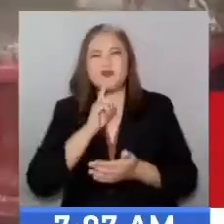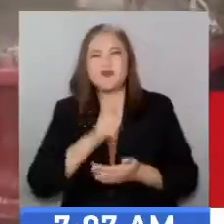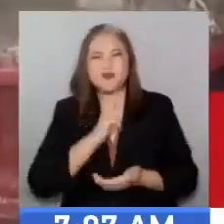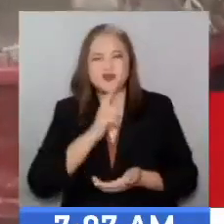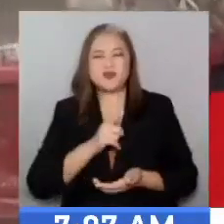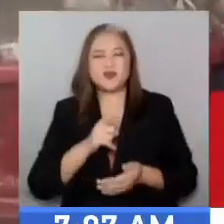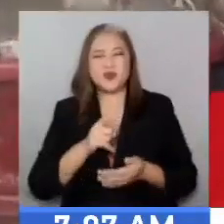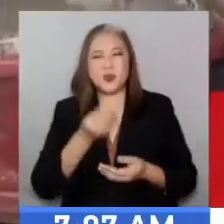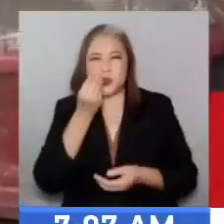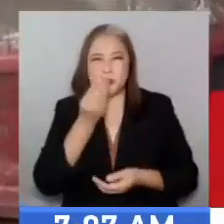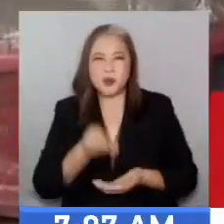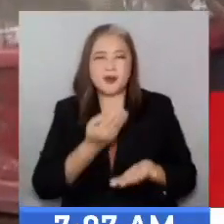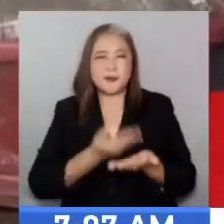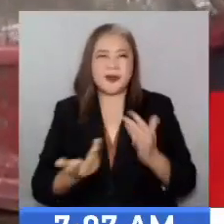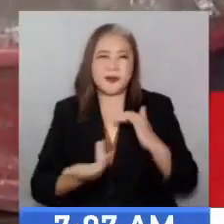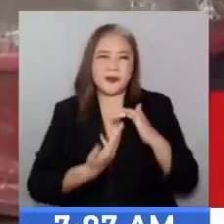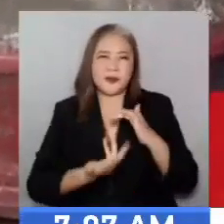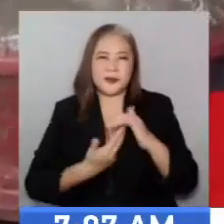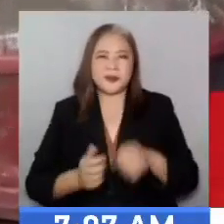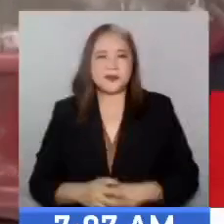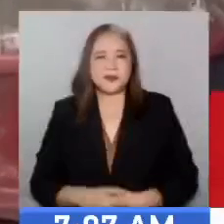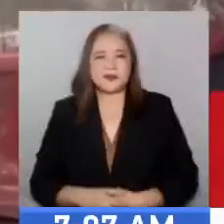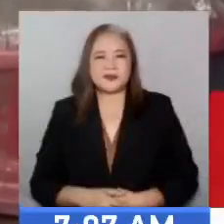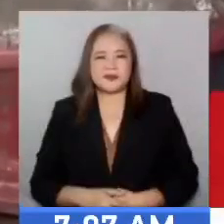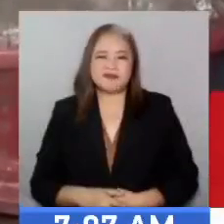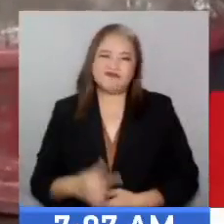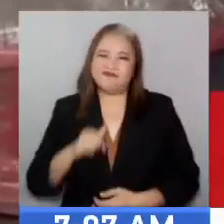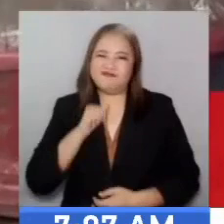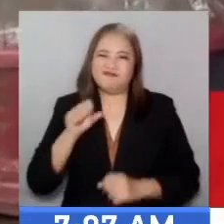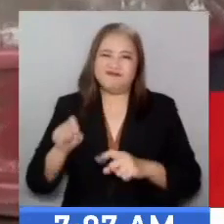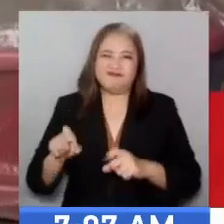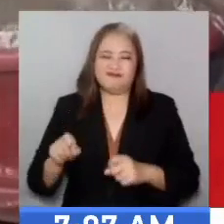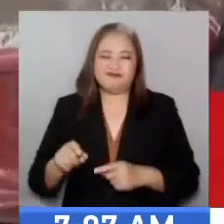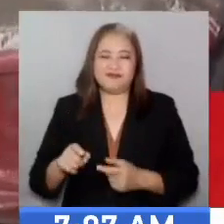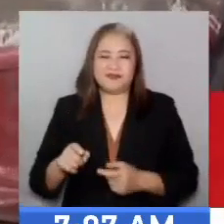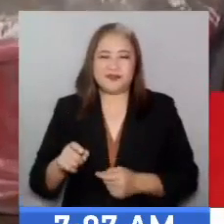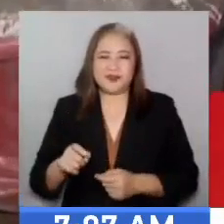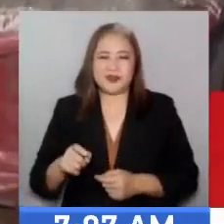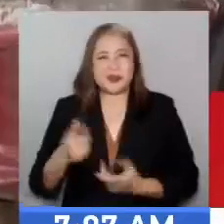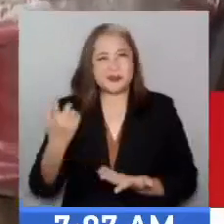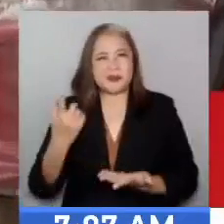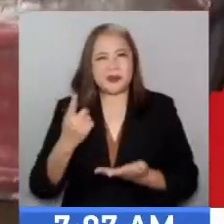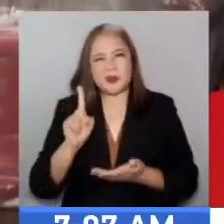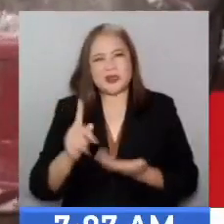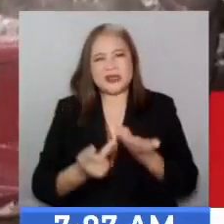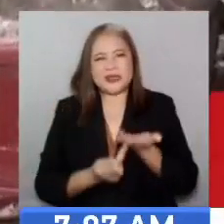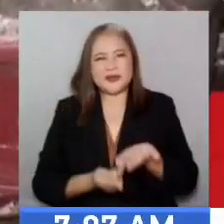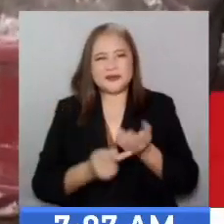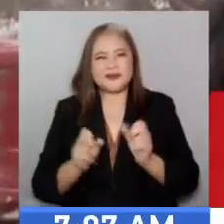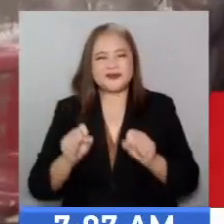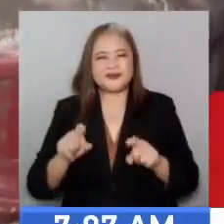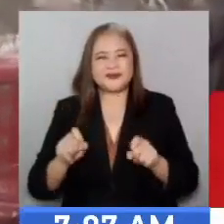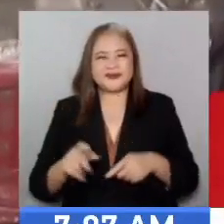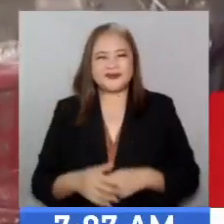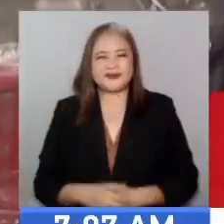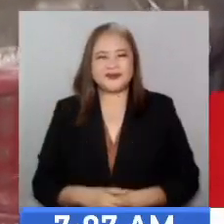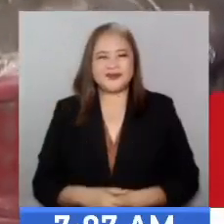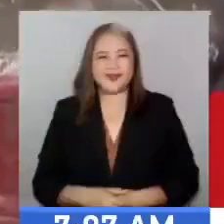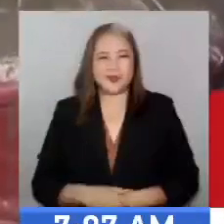hirap bibinta. Di kaya na tao ng yung mga 1 kilo. Nabili mga